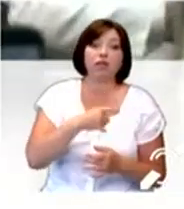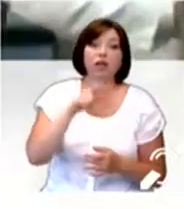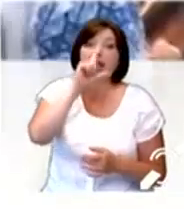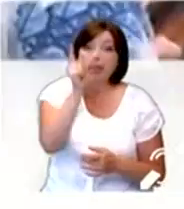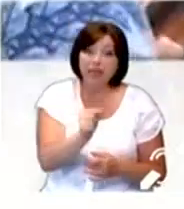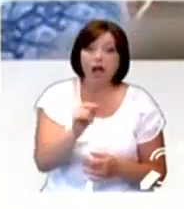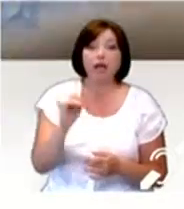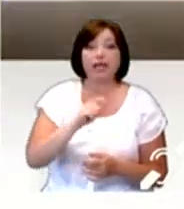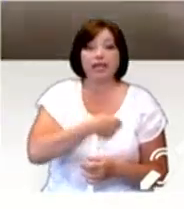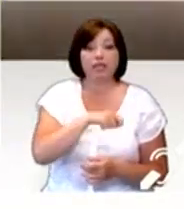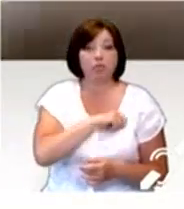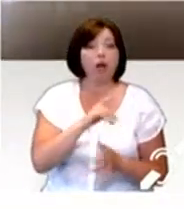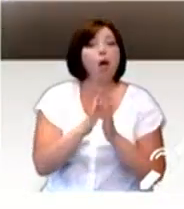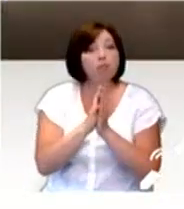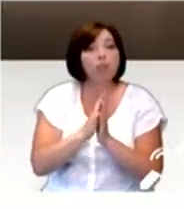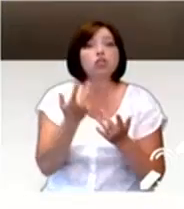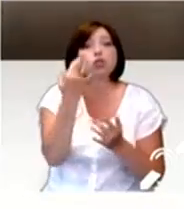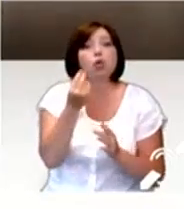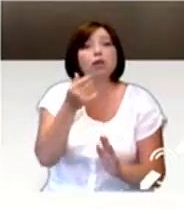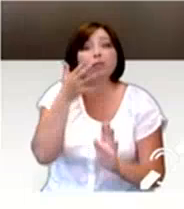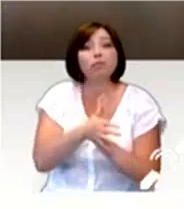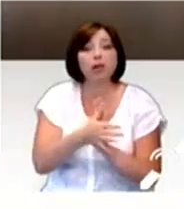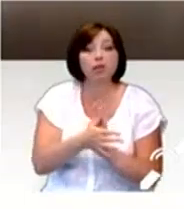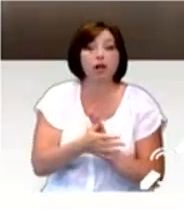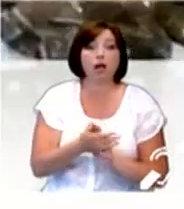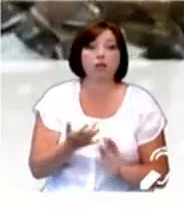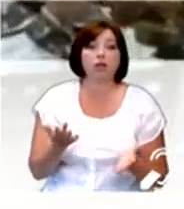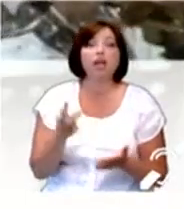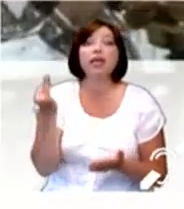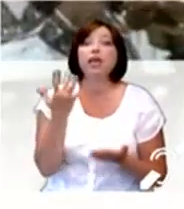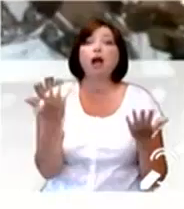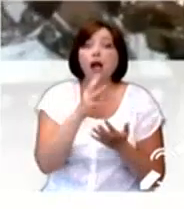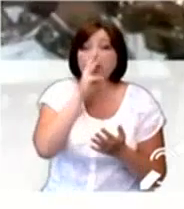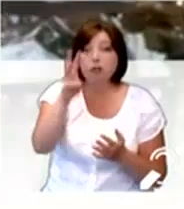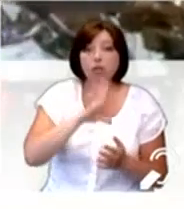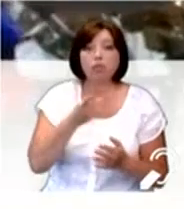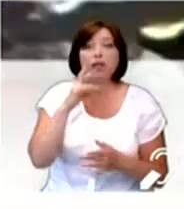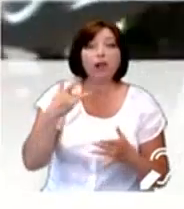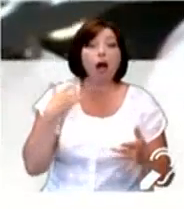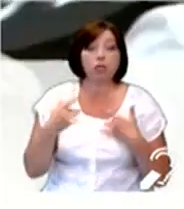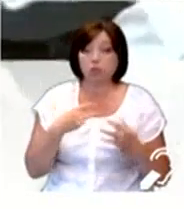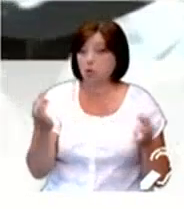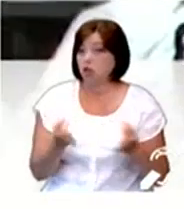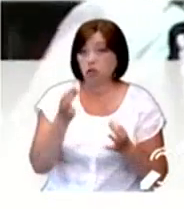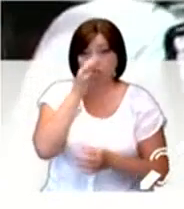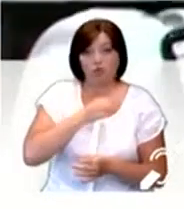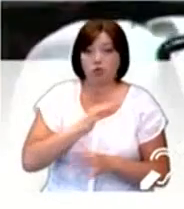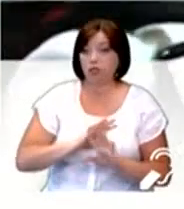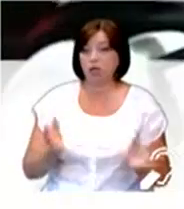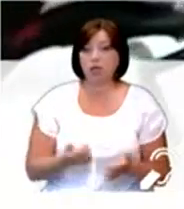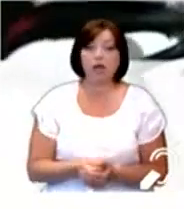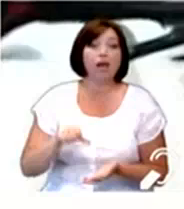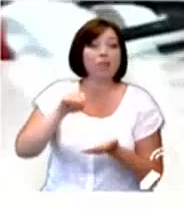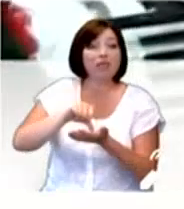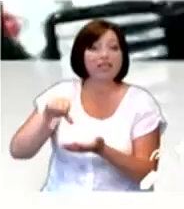deci eu am cerut informații despre Câți bani s au cheltuit și ce onorarii au primit artiștii Nu am primit niciun am spus